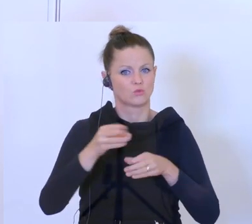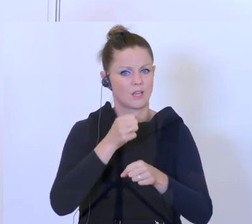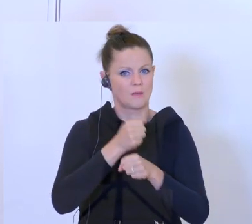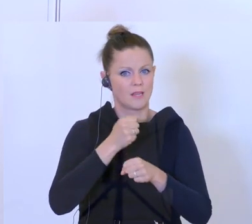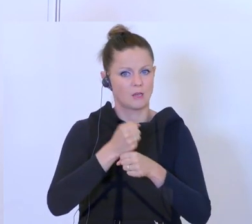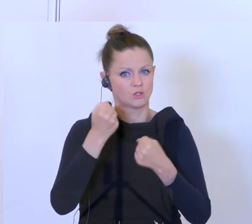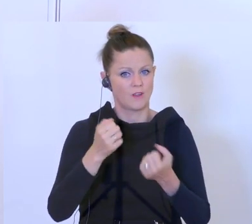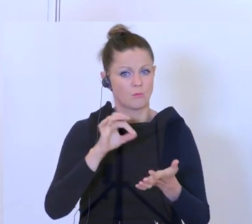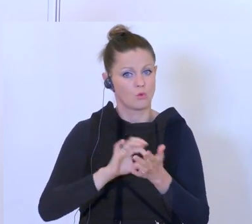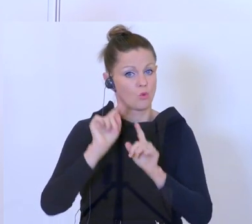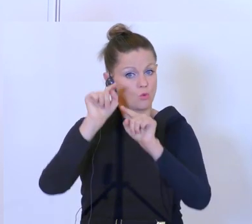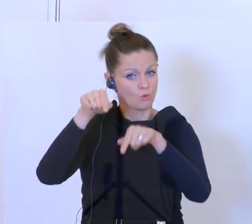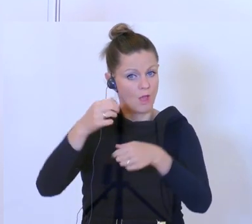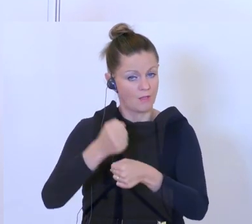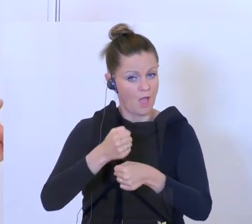Gibt es ja auch welche, die dort arbeiten.